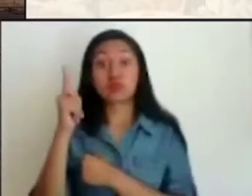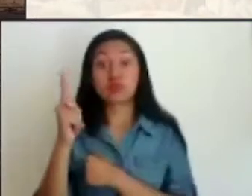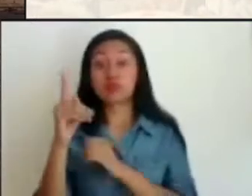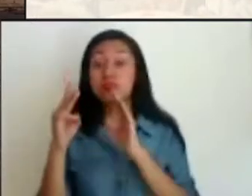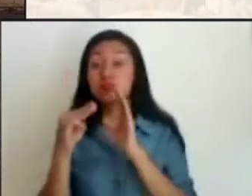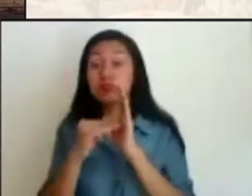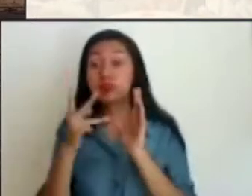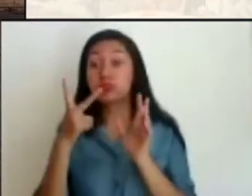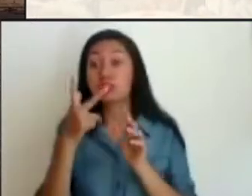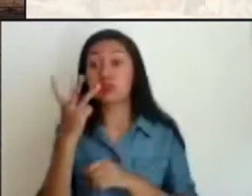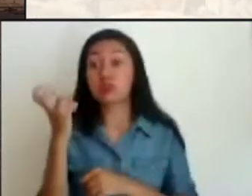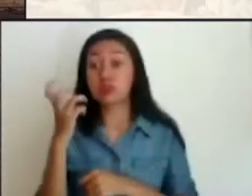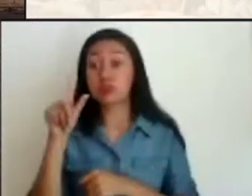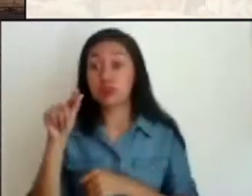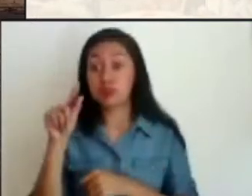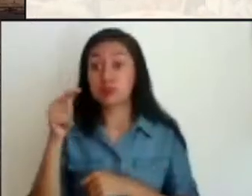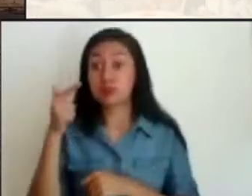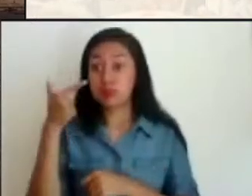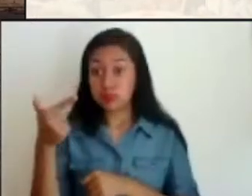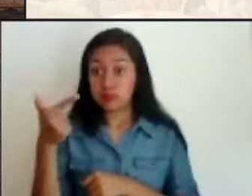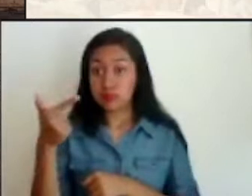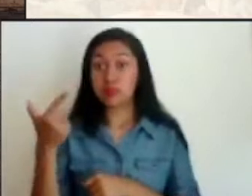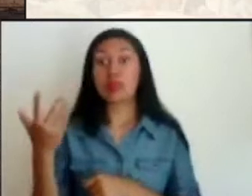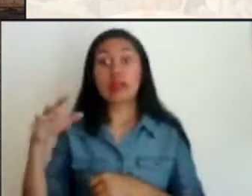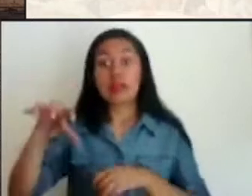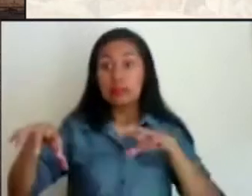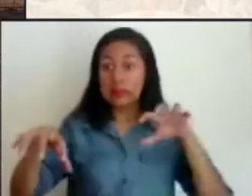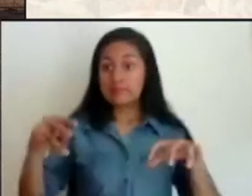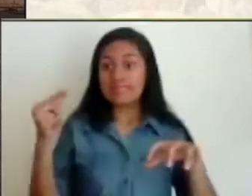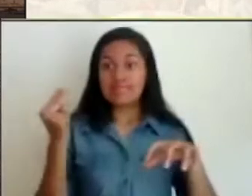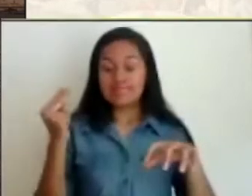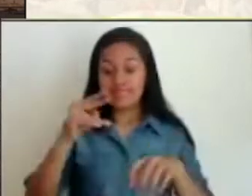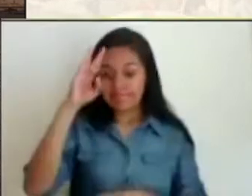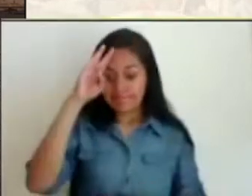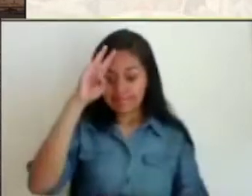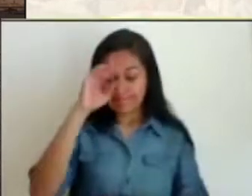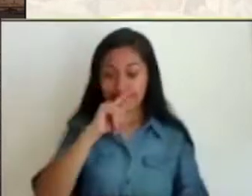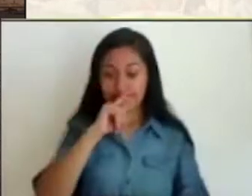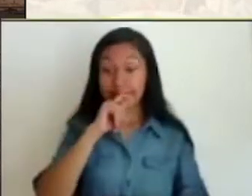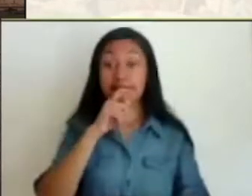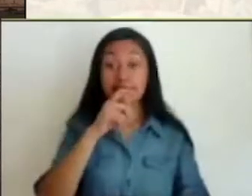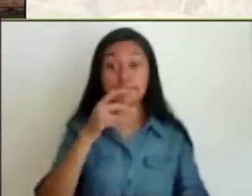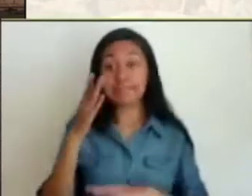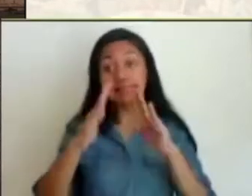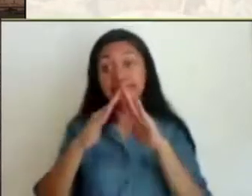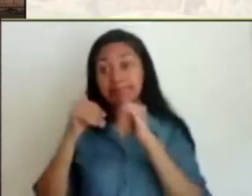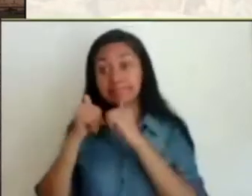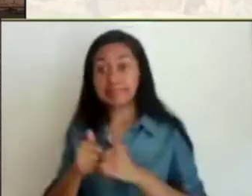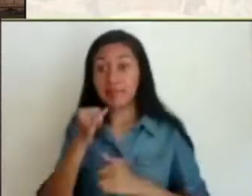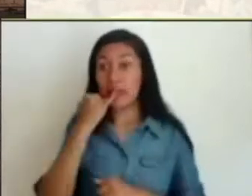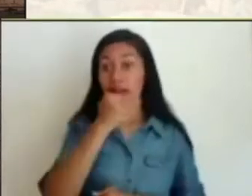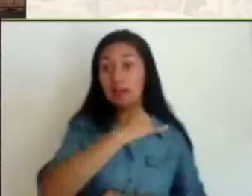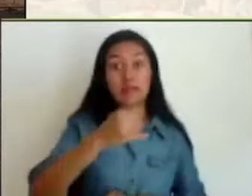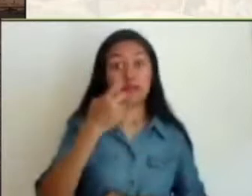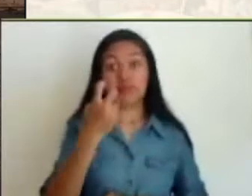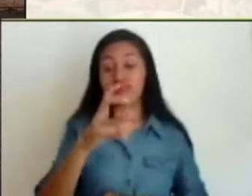cuarentenas justamente para evitar la transmisión de los contagios. A questo proposito va ricordato il consulto